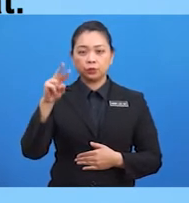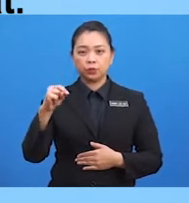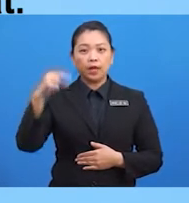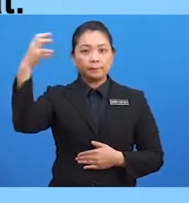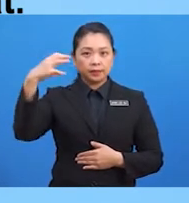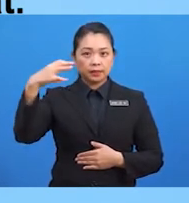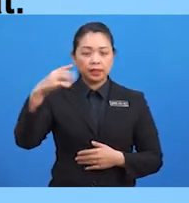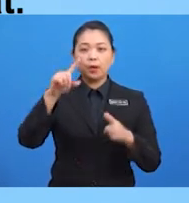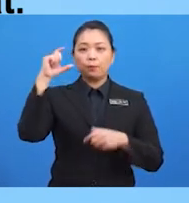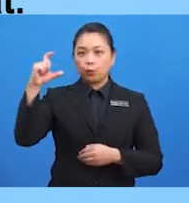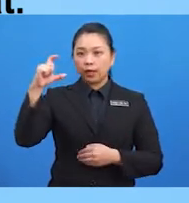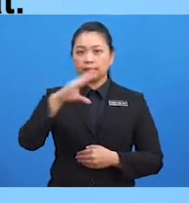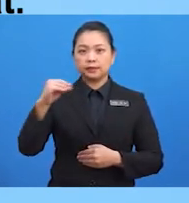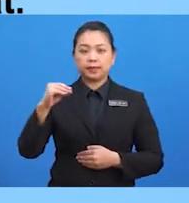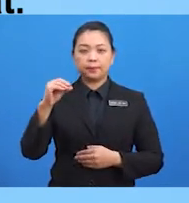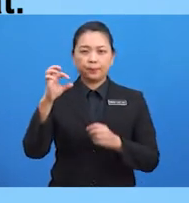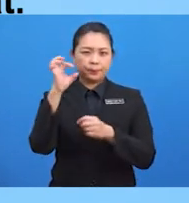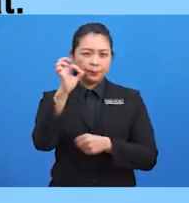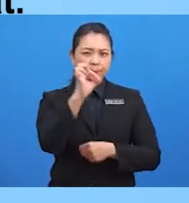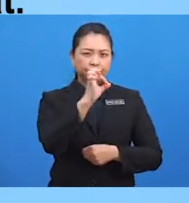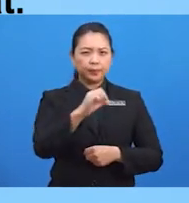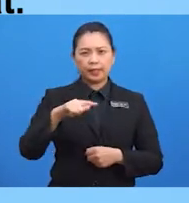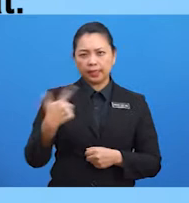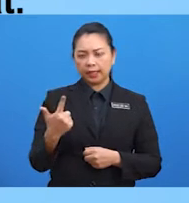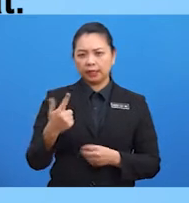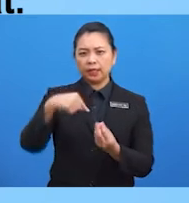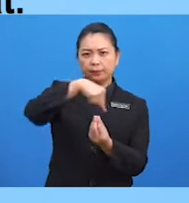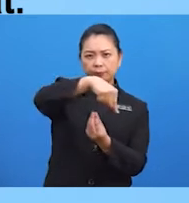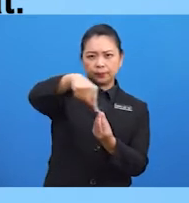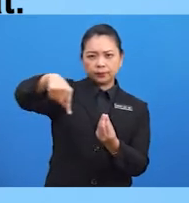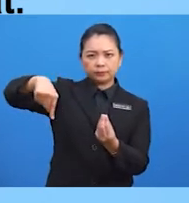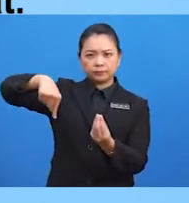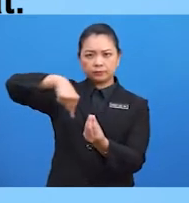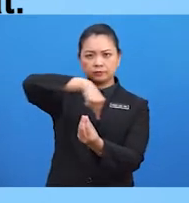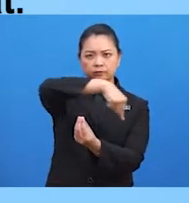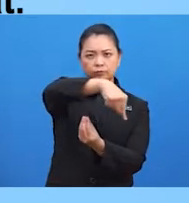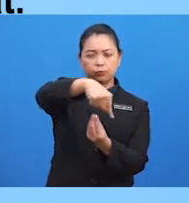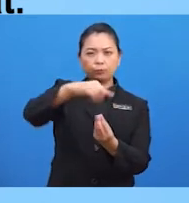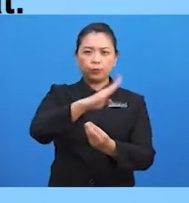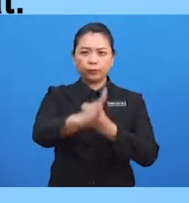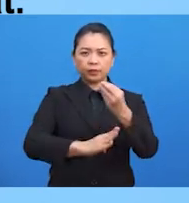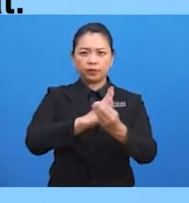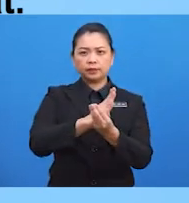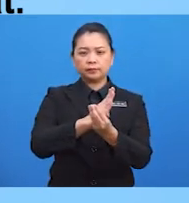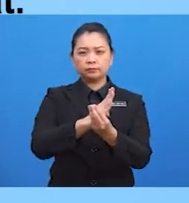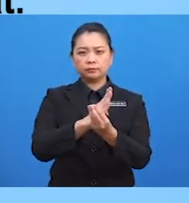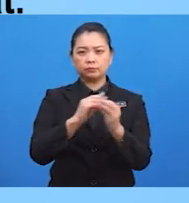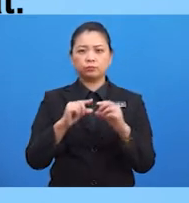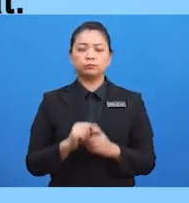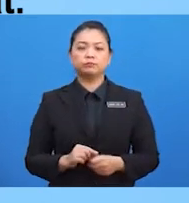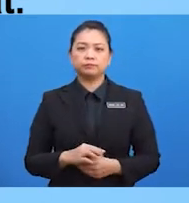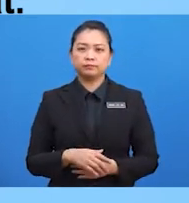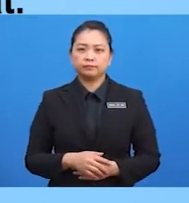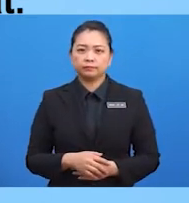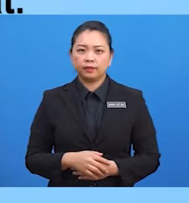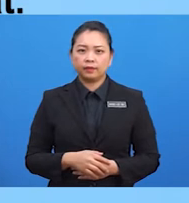matahari, bulan dan planet-planet lain mengorbit mengelilingi bumi dalam orbit